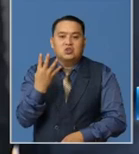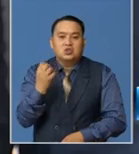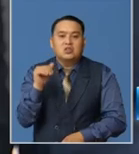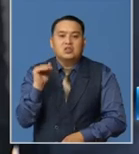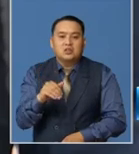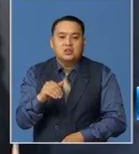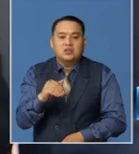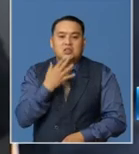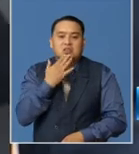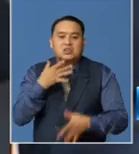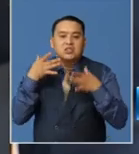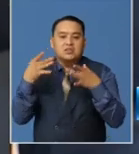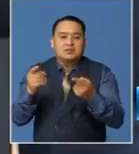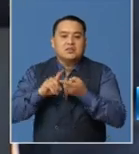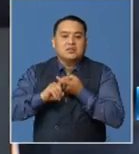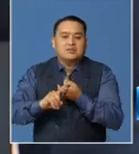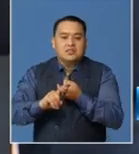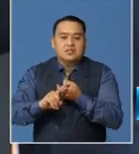тысяч им зависим